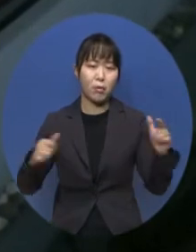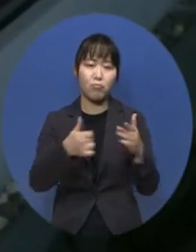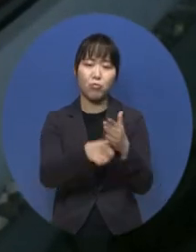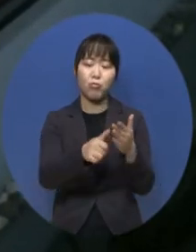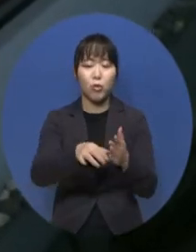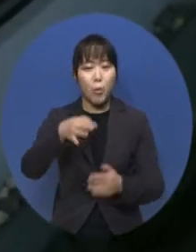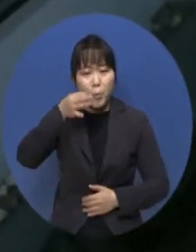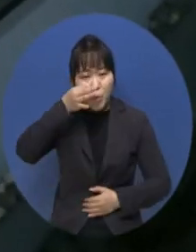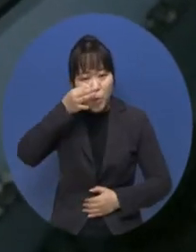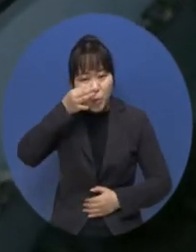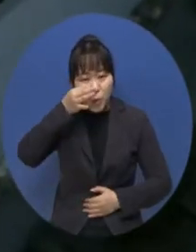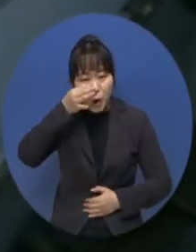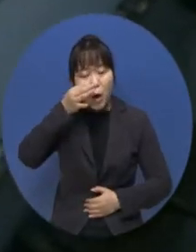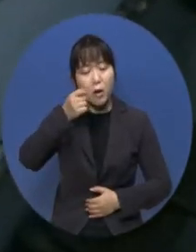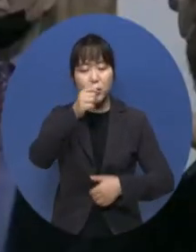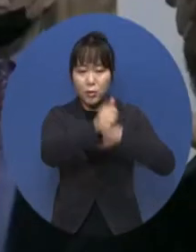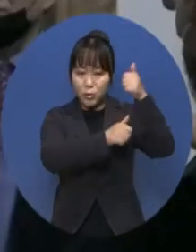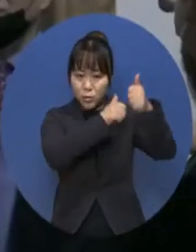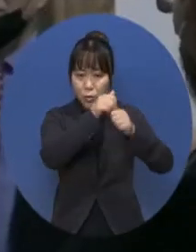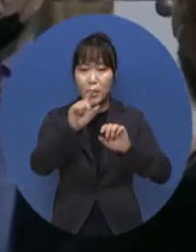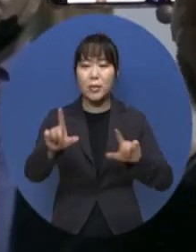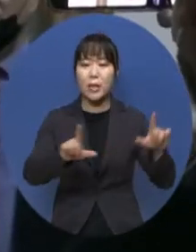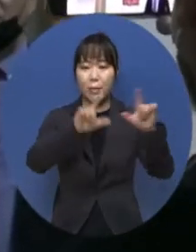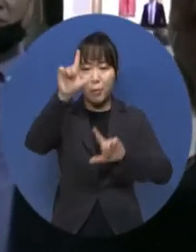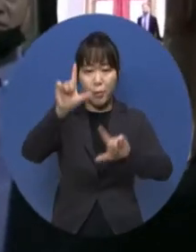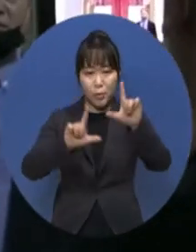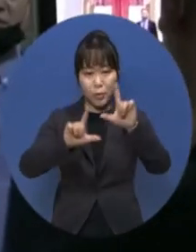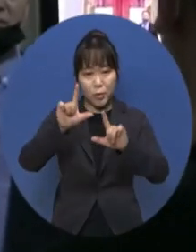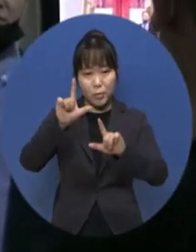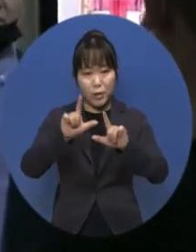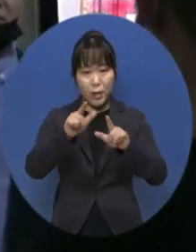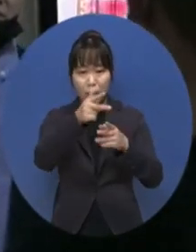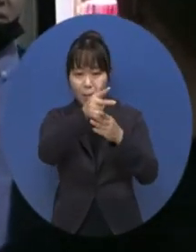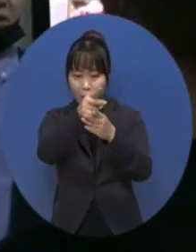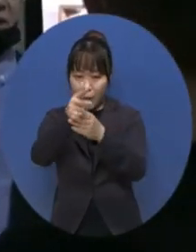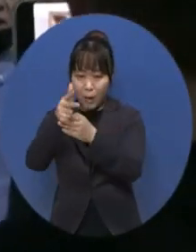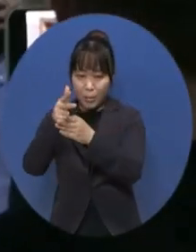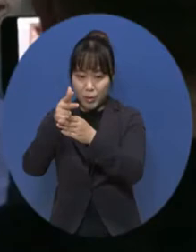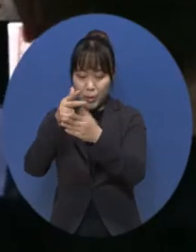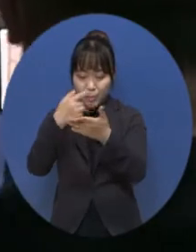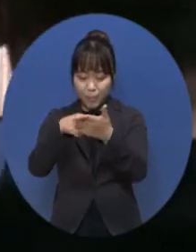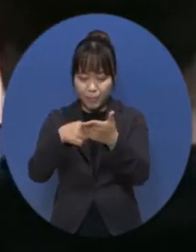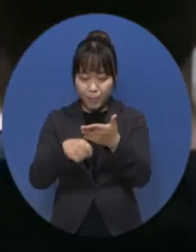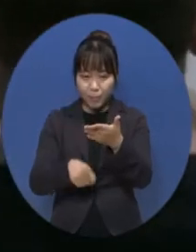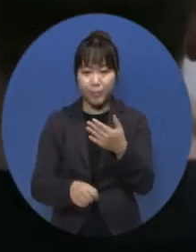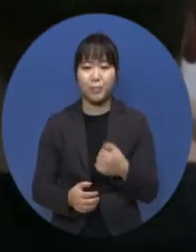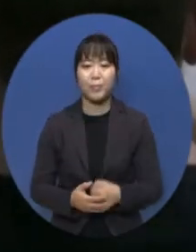유물들을 보면서 선조들의 삶의 흔적들을 카메라에 담으며 기록을 했습니다.